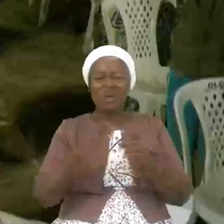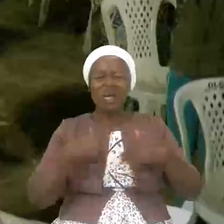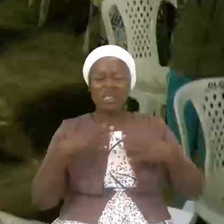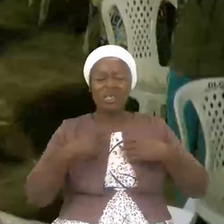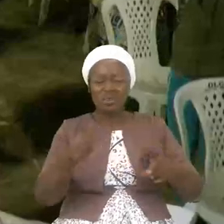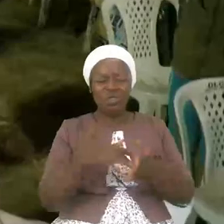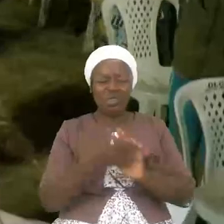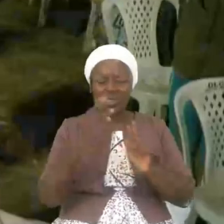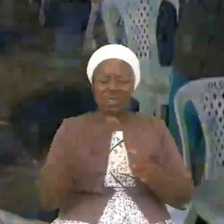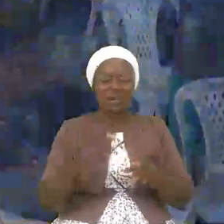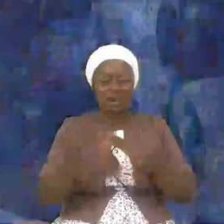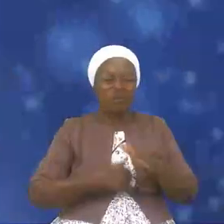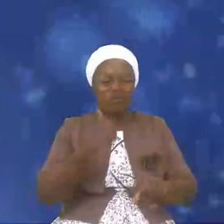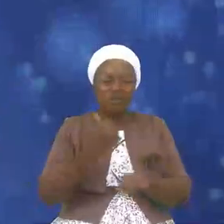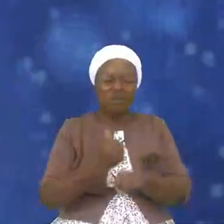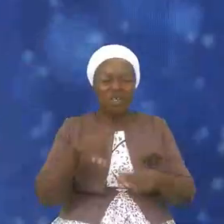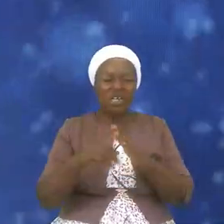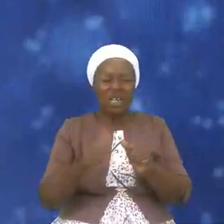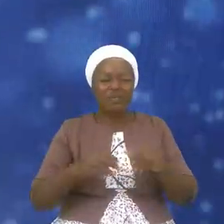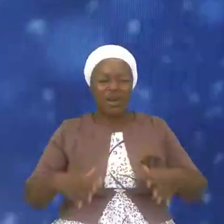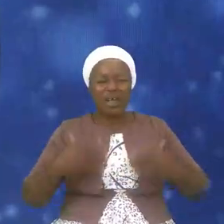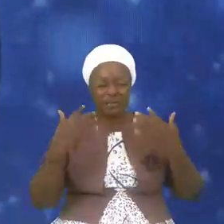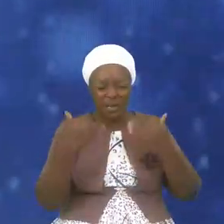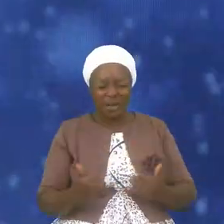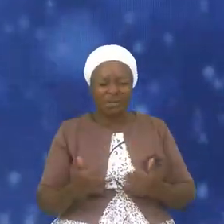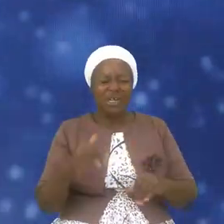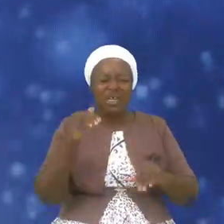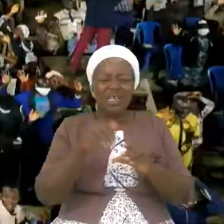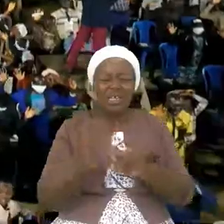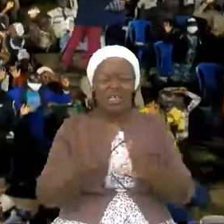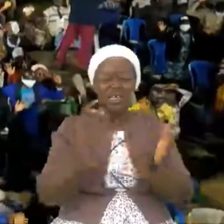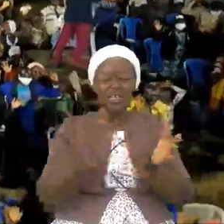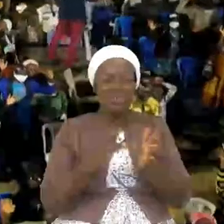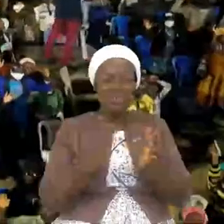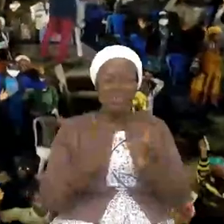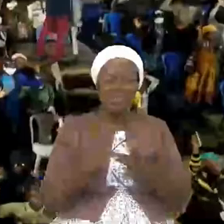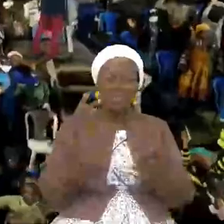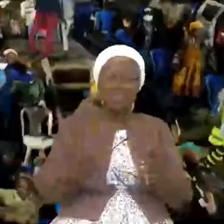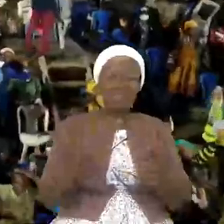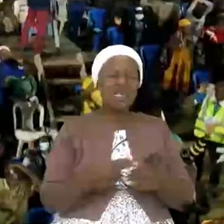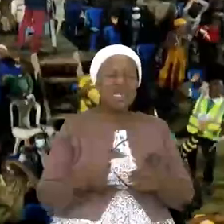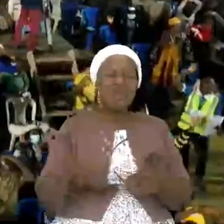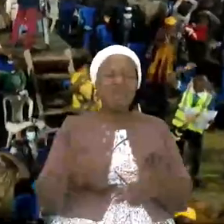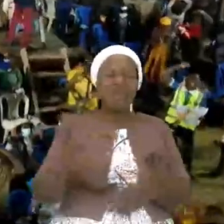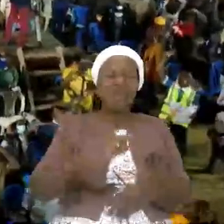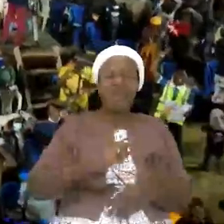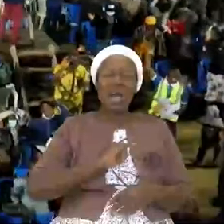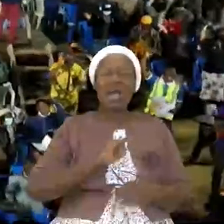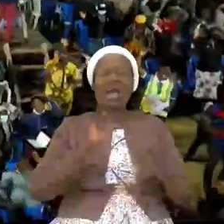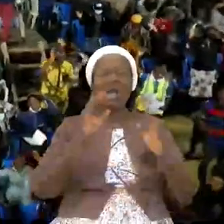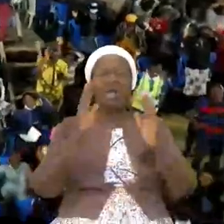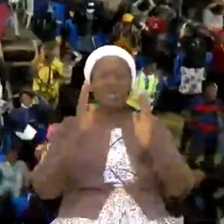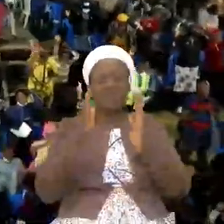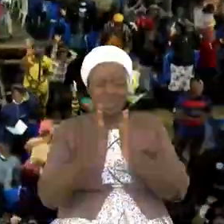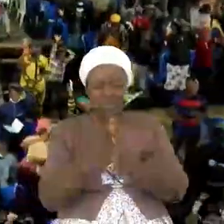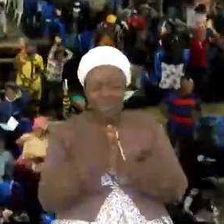guéri. Confirmation dans chaque vie maintenant. Au nom de Jésus, j'ai prié.